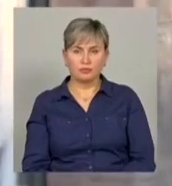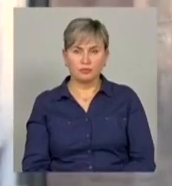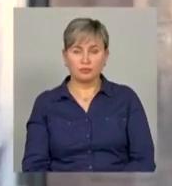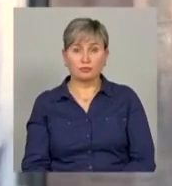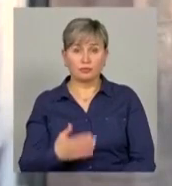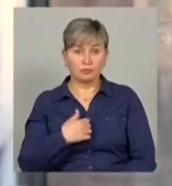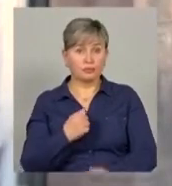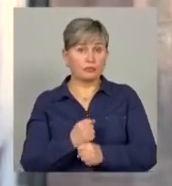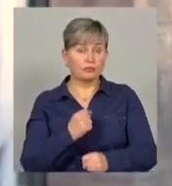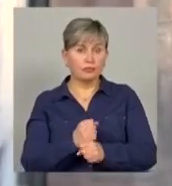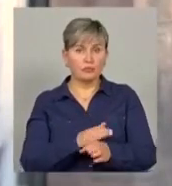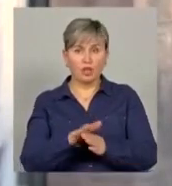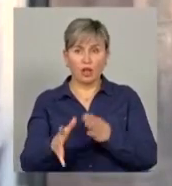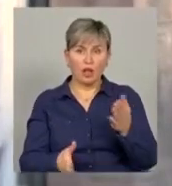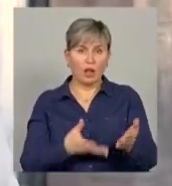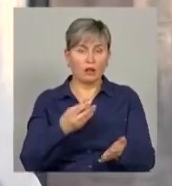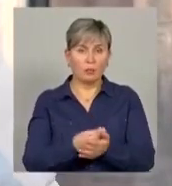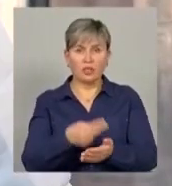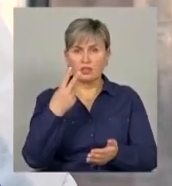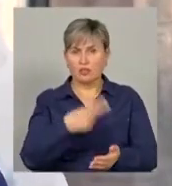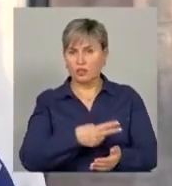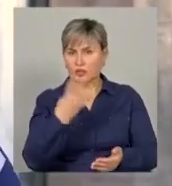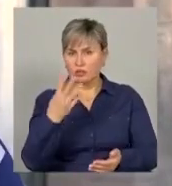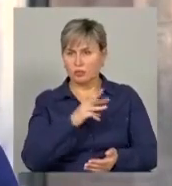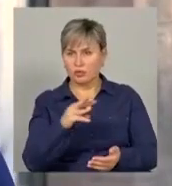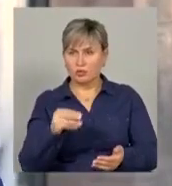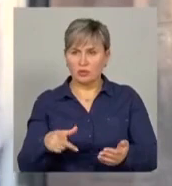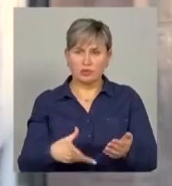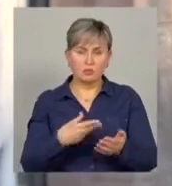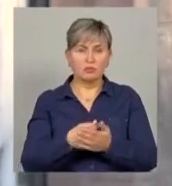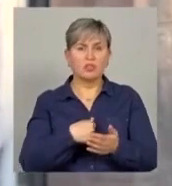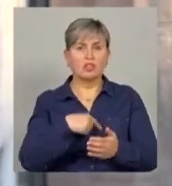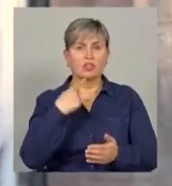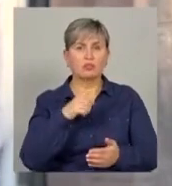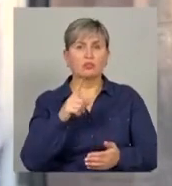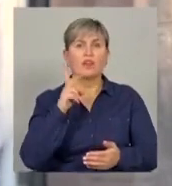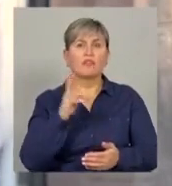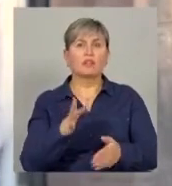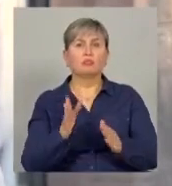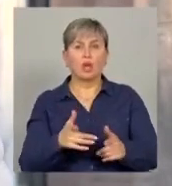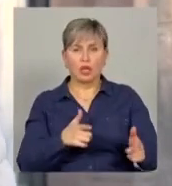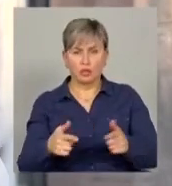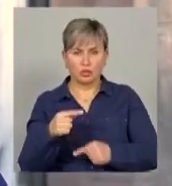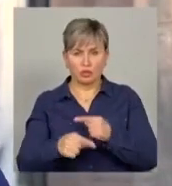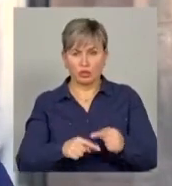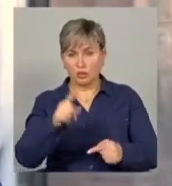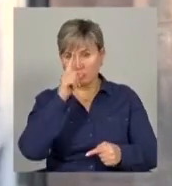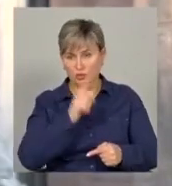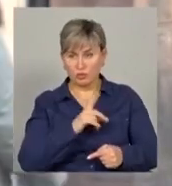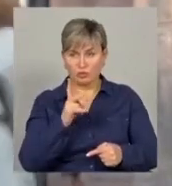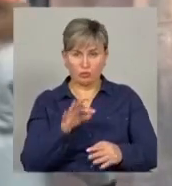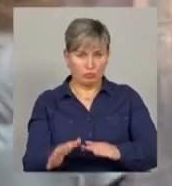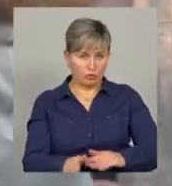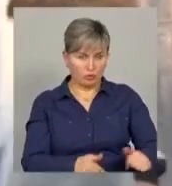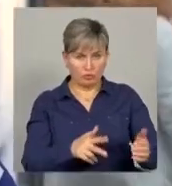Я сделал полную оплату, внес 24 миллиона тенге. Тогда мне сказали, что квартира будет готова через месяц. Однако прошло